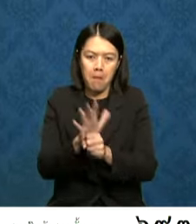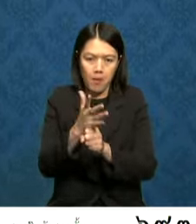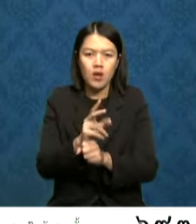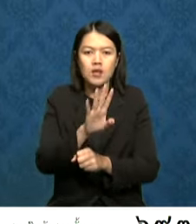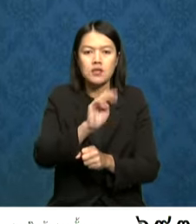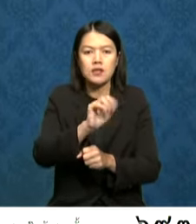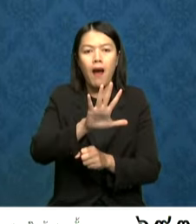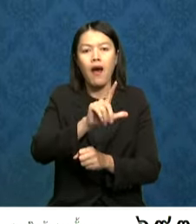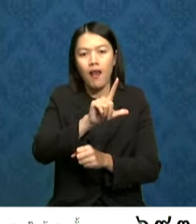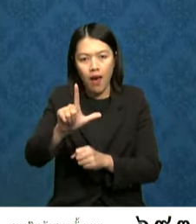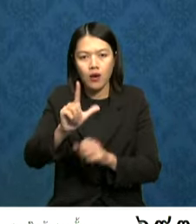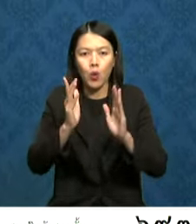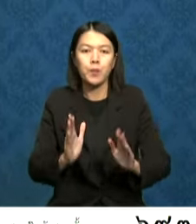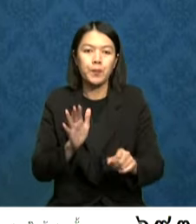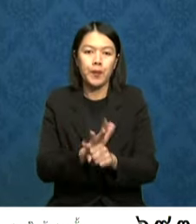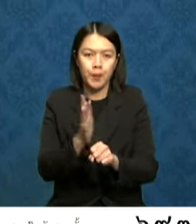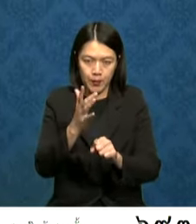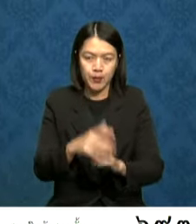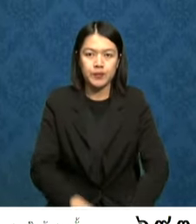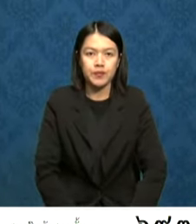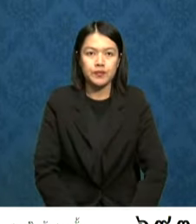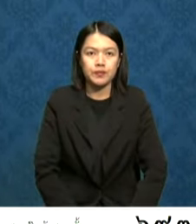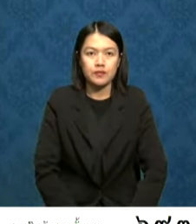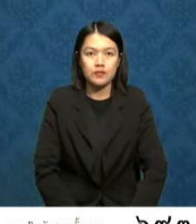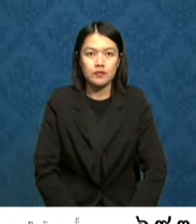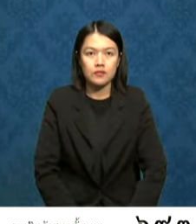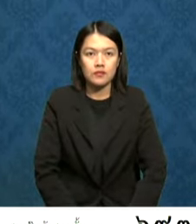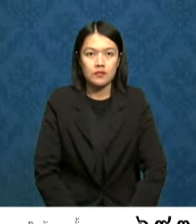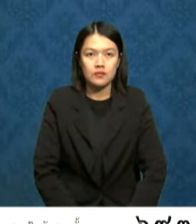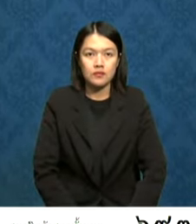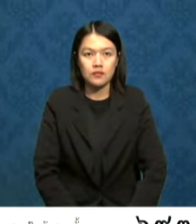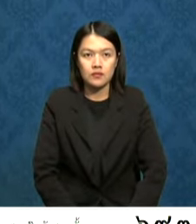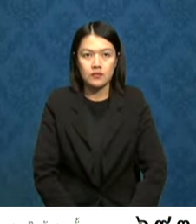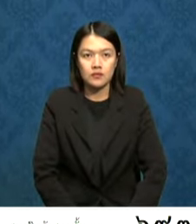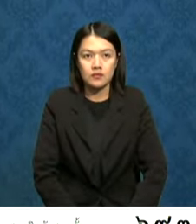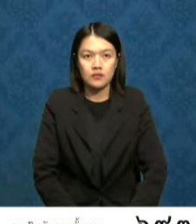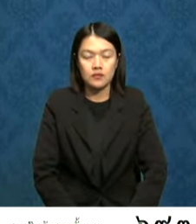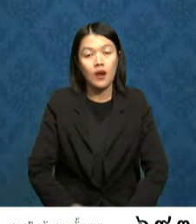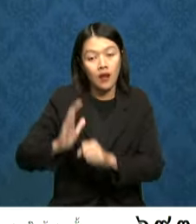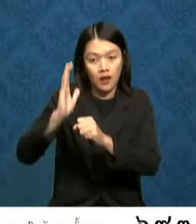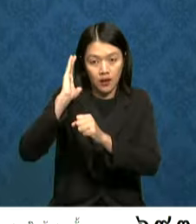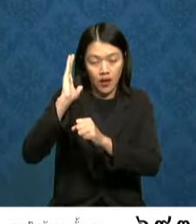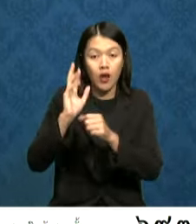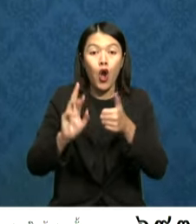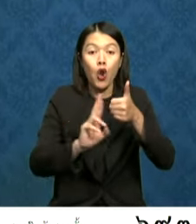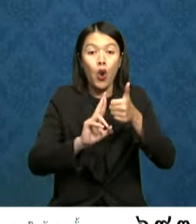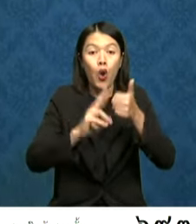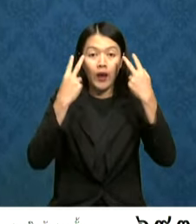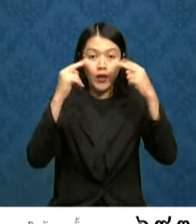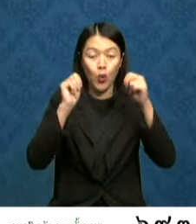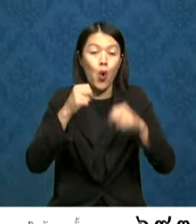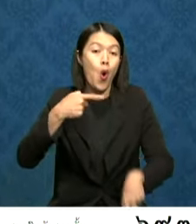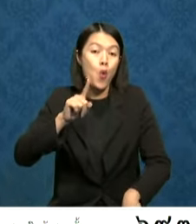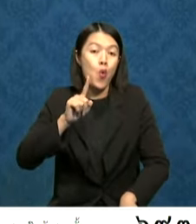45ล้านคนอยู่ดีนะคะเอ่อก็เลยเอิ่มมีการแถลงของรองนายกรัฐมนตรีคุณภูมิ